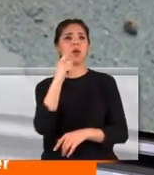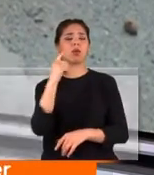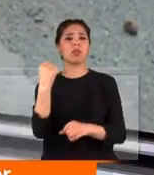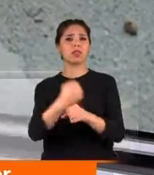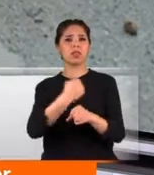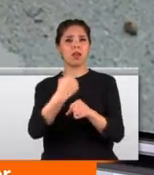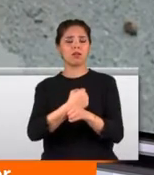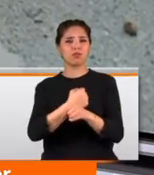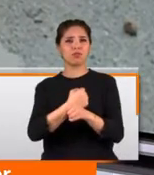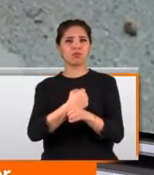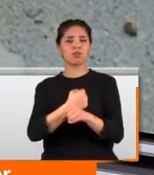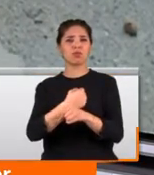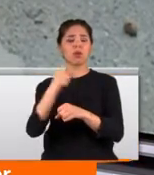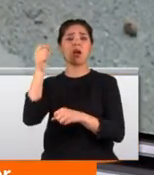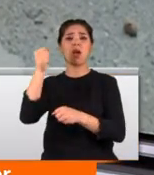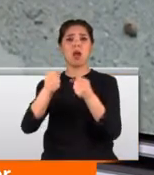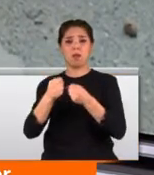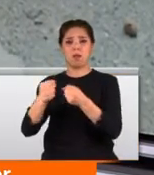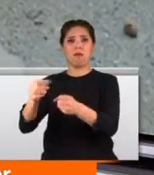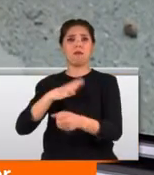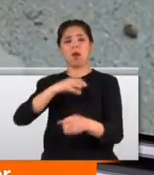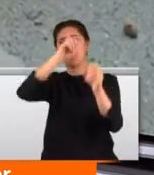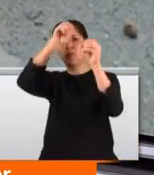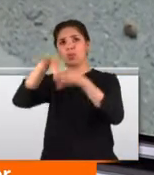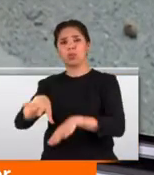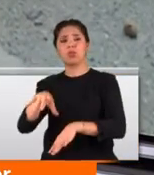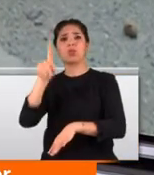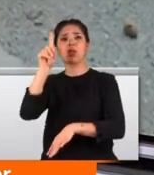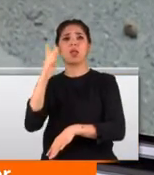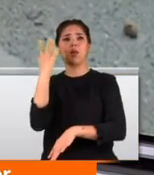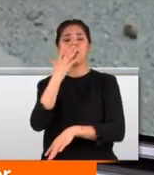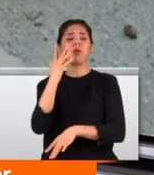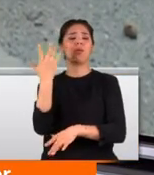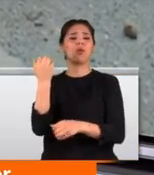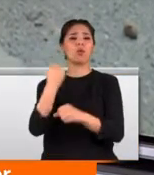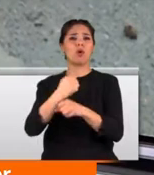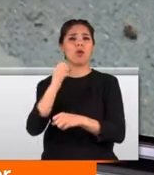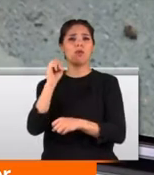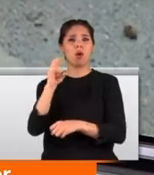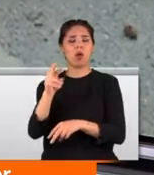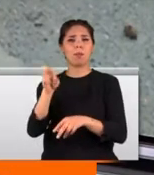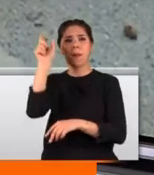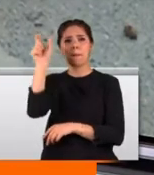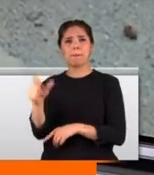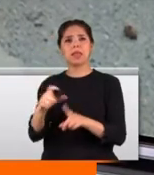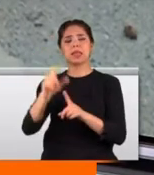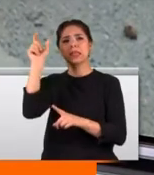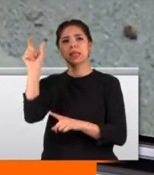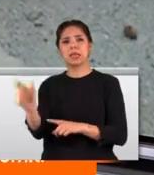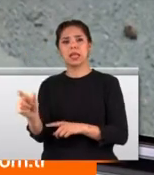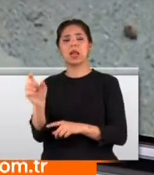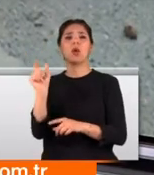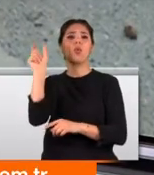kaya seyir halindeki otomobilin üzerine düştü. Himmetli İlkokulu ve Ortaokulu'nda görevli öğretmenler Pınar Kılıç, Dilek